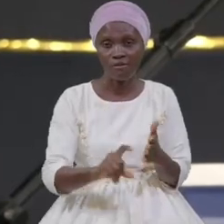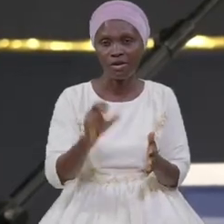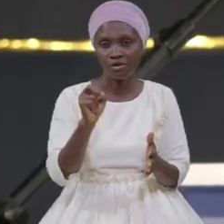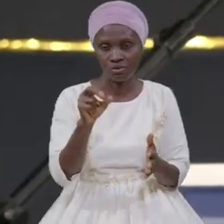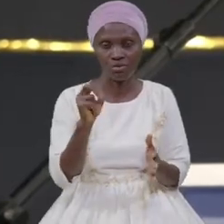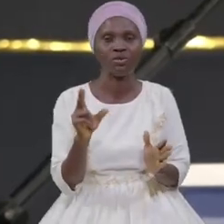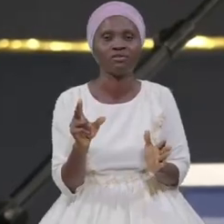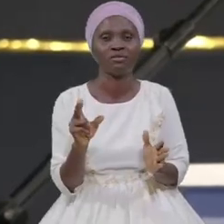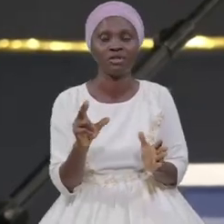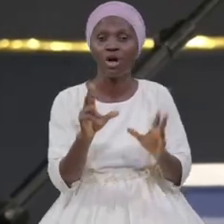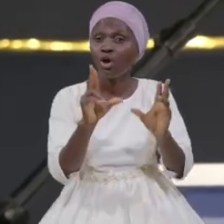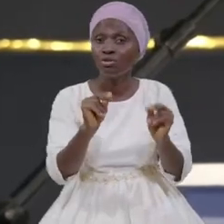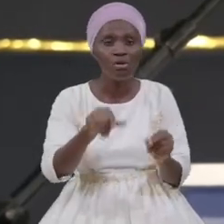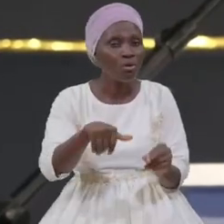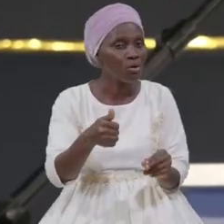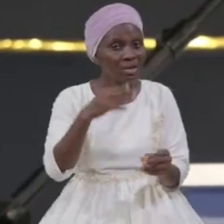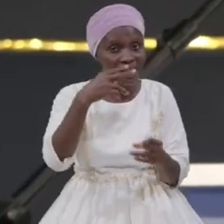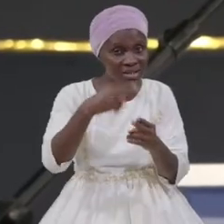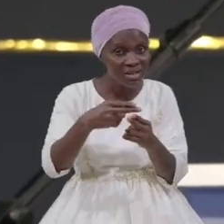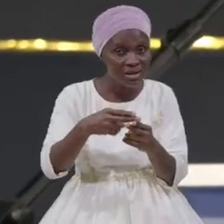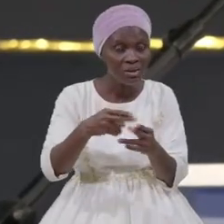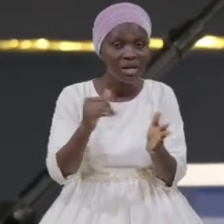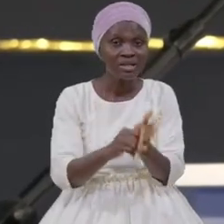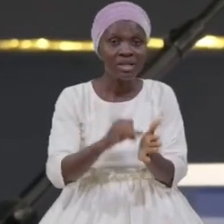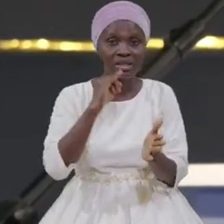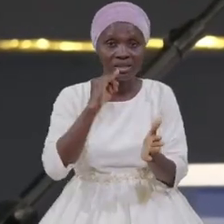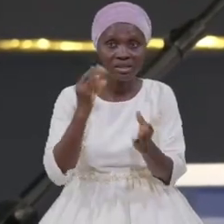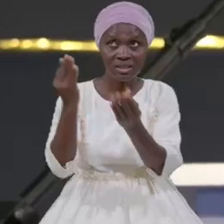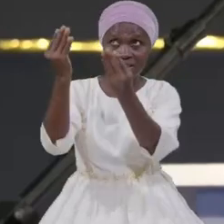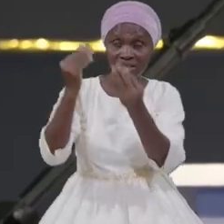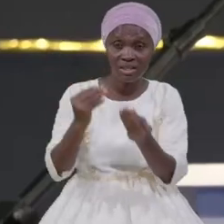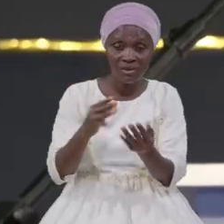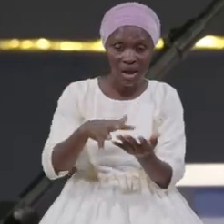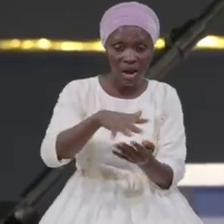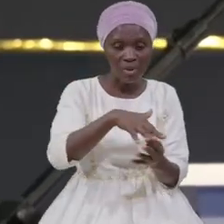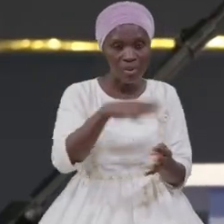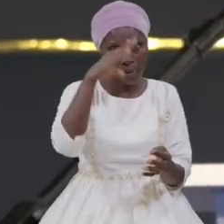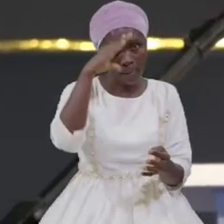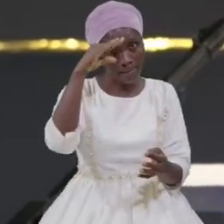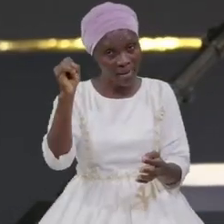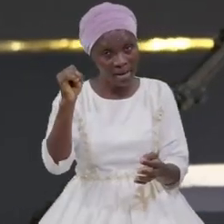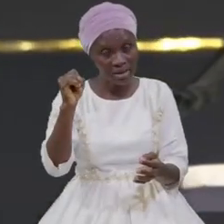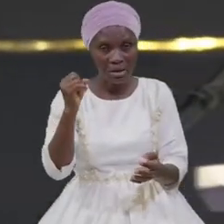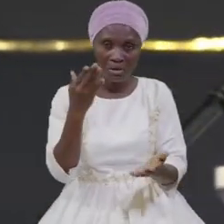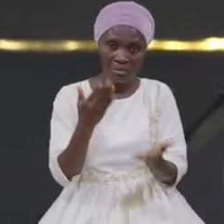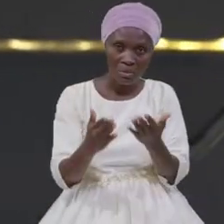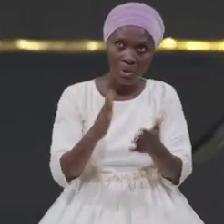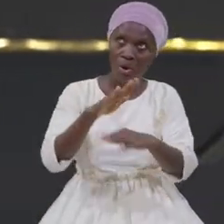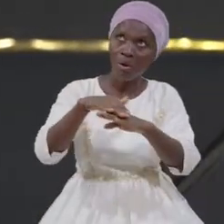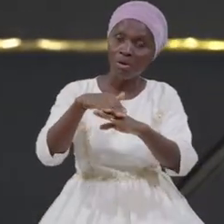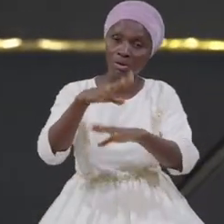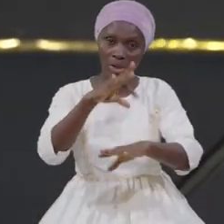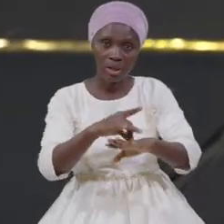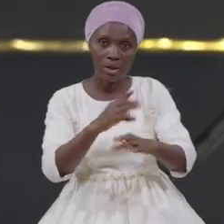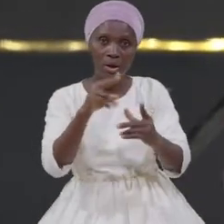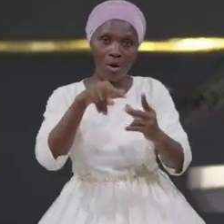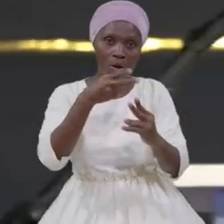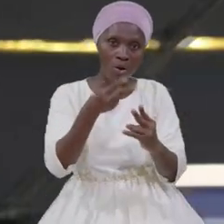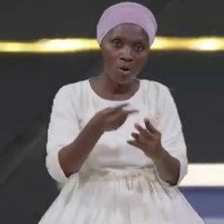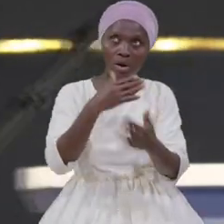Actes 4, 12. Il n'y a de salut en aucun autre, car il n'y a sous le ciel aucun autre nom qui a été donné parmi les hommes, par lequel nous devions